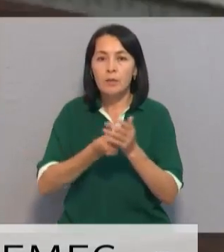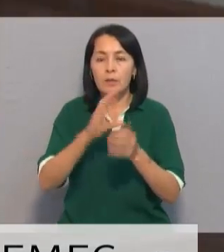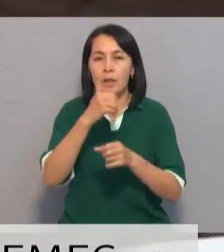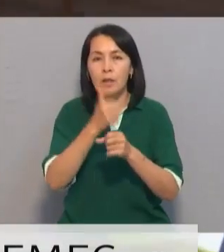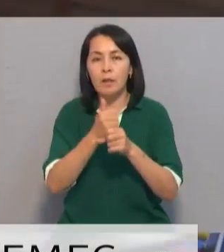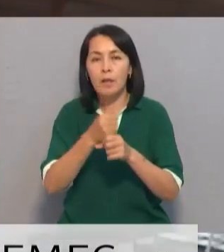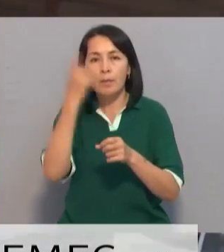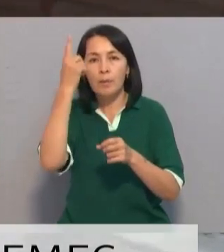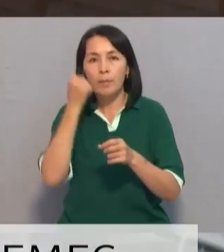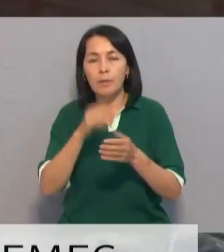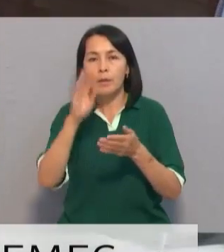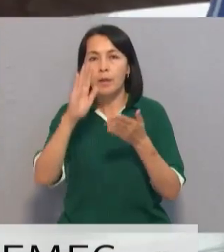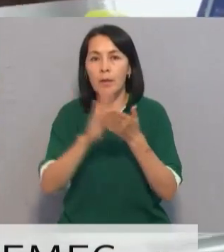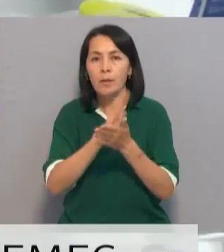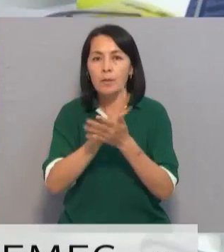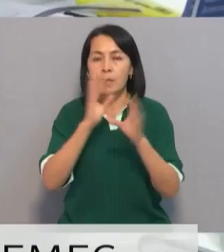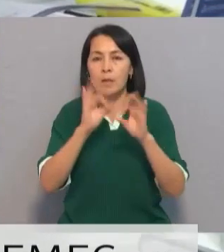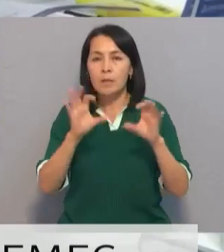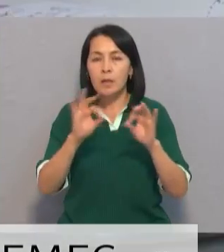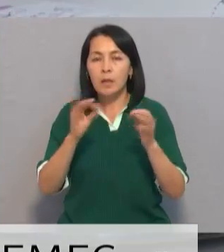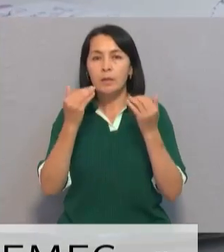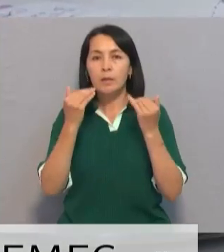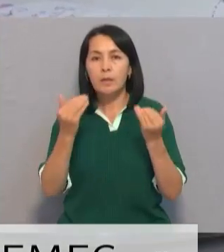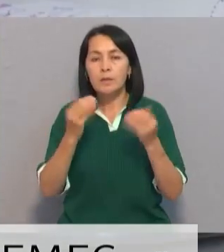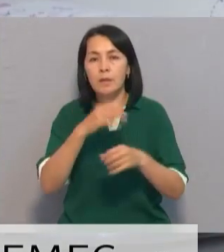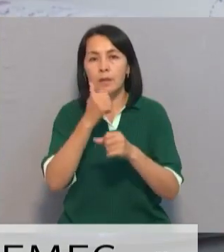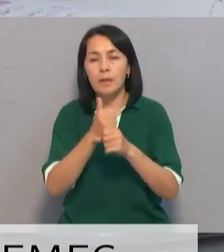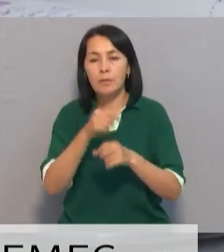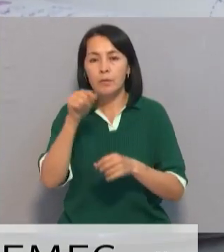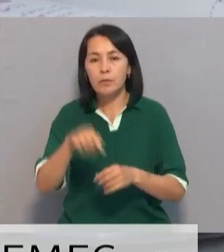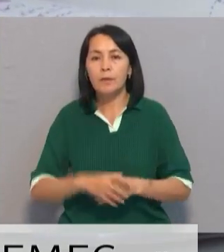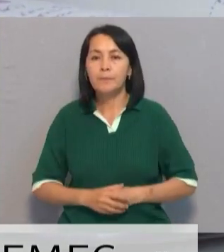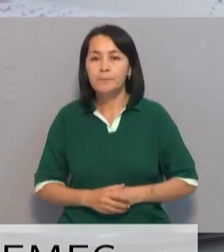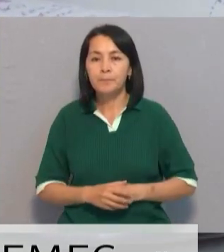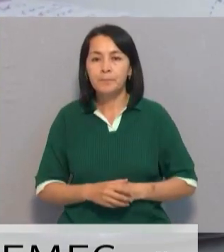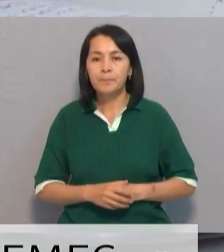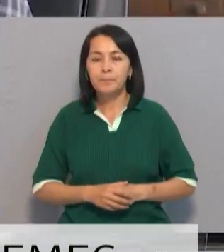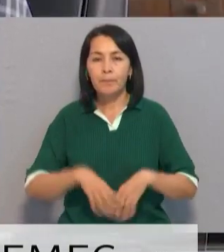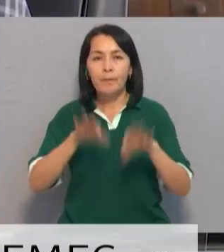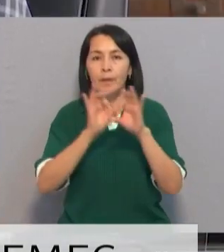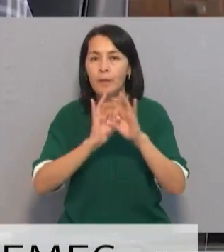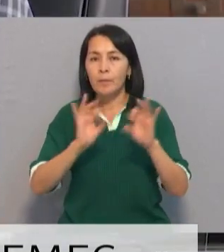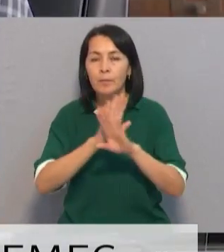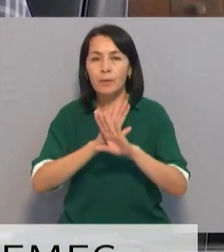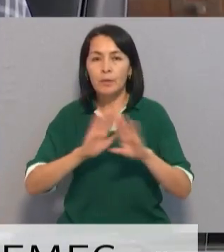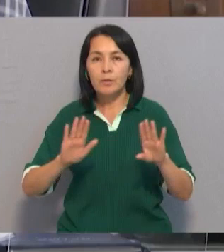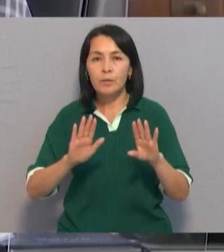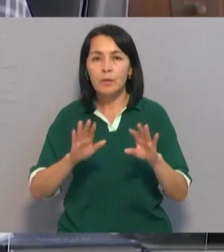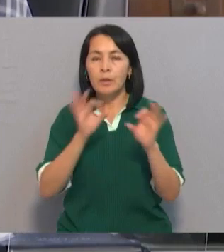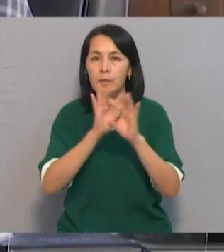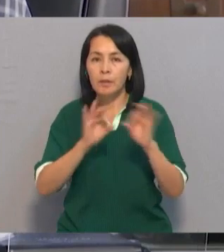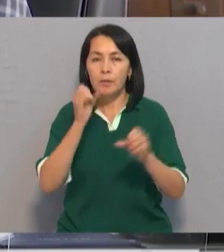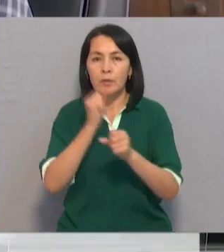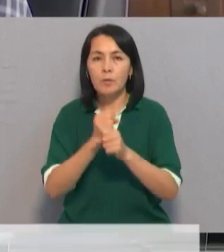басты ескеретіні баспасөзде жарияланған ақпараттар. Имидждің маңызы сонда. Керемет болған жоқ, біз керемет қылуымыз